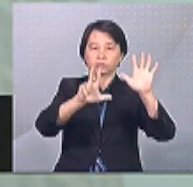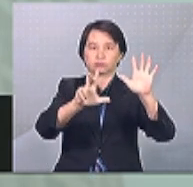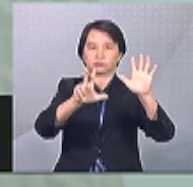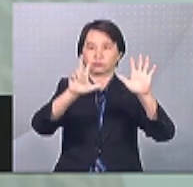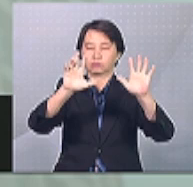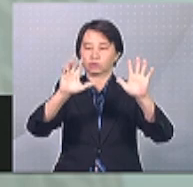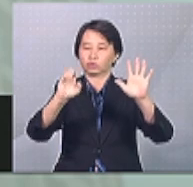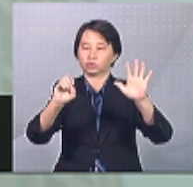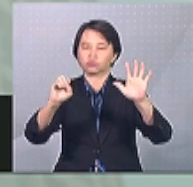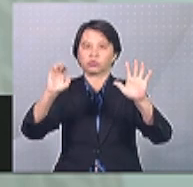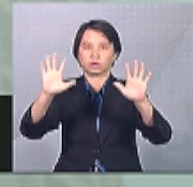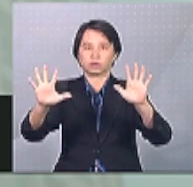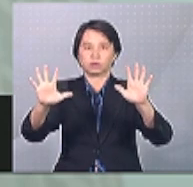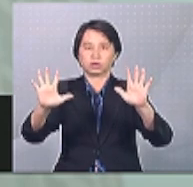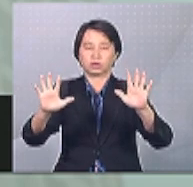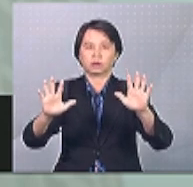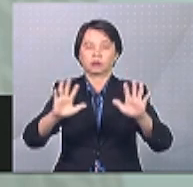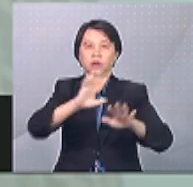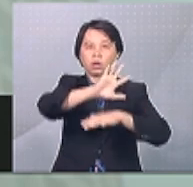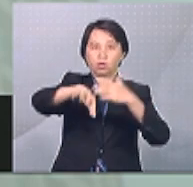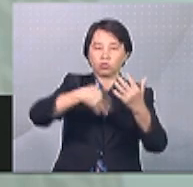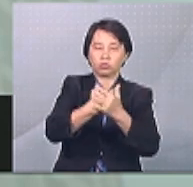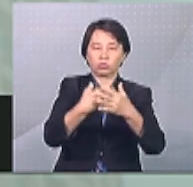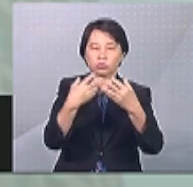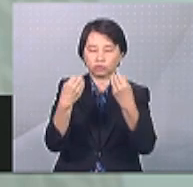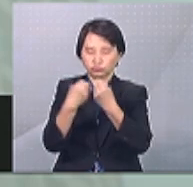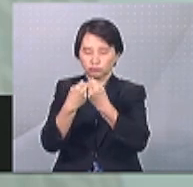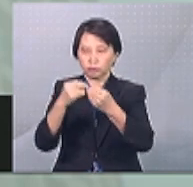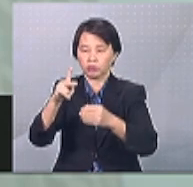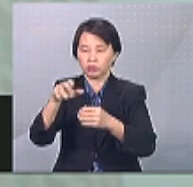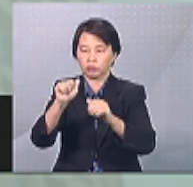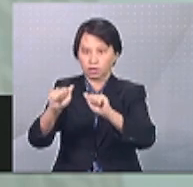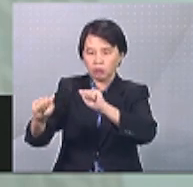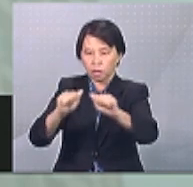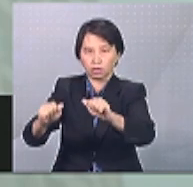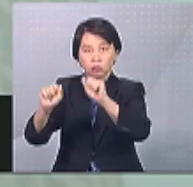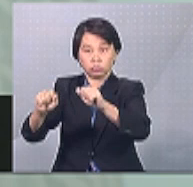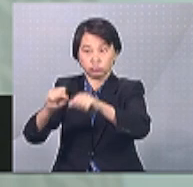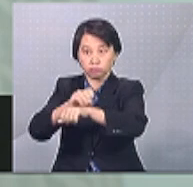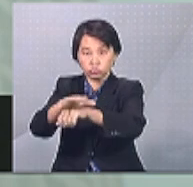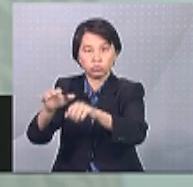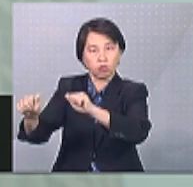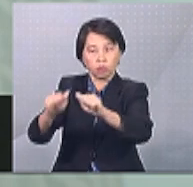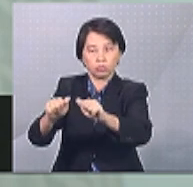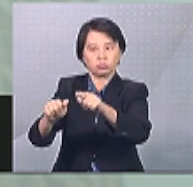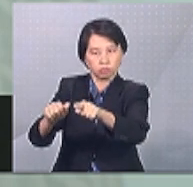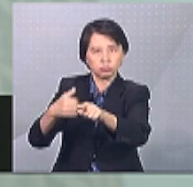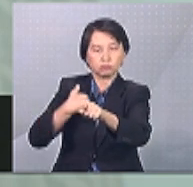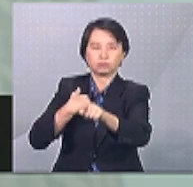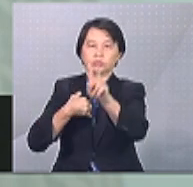5,305 kes. Oleh itu, jumlah kes aktif dengan kebolehjangkitan COVID-19 adalah